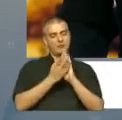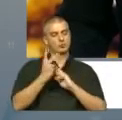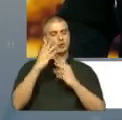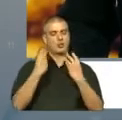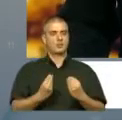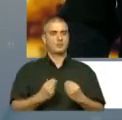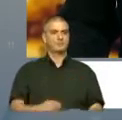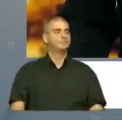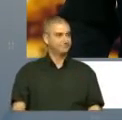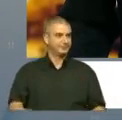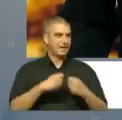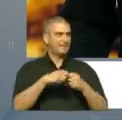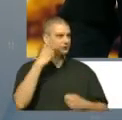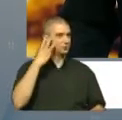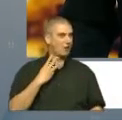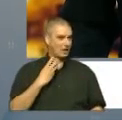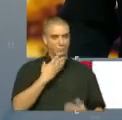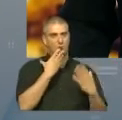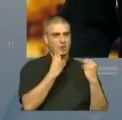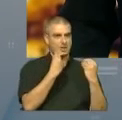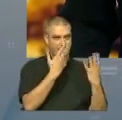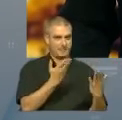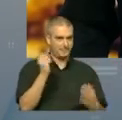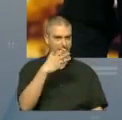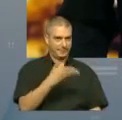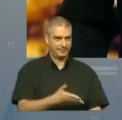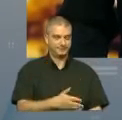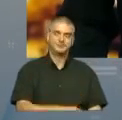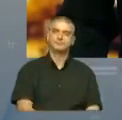טוב. חברת הכנסת שלי יחימוביץ', תודה רבה לך שבאת אלינו. תודה רבה. תודה, ולצידו.